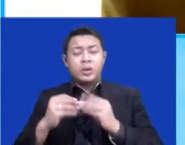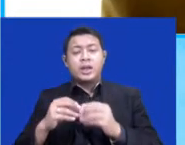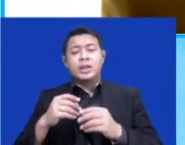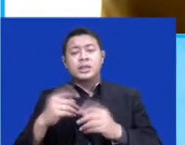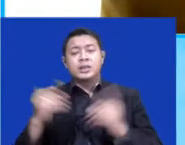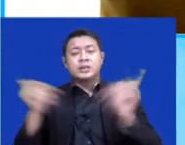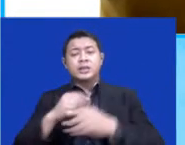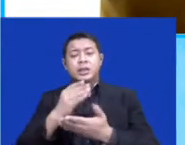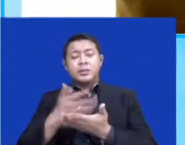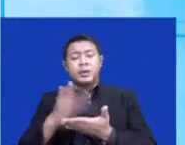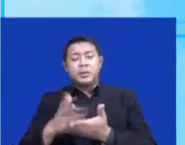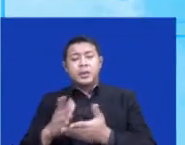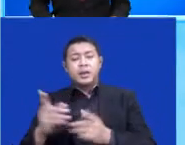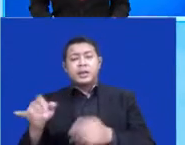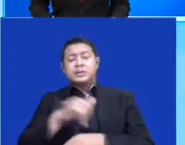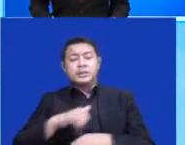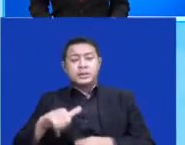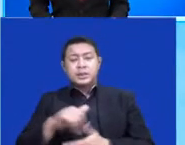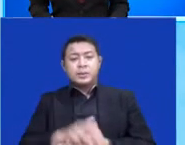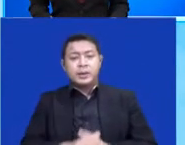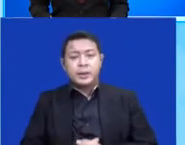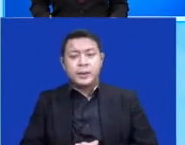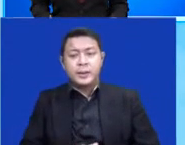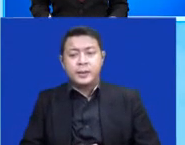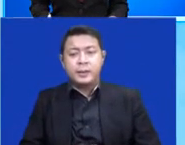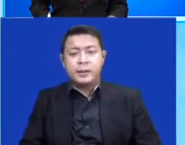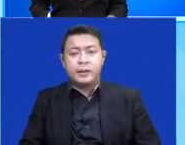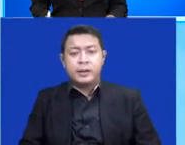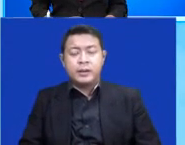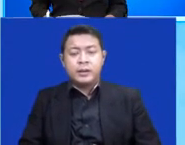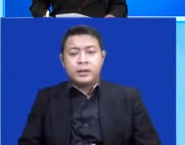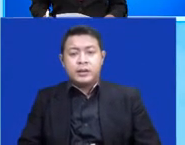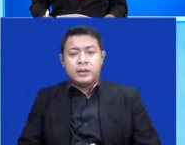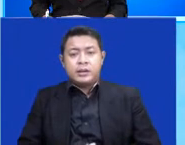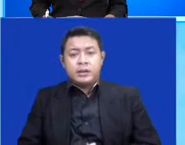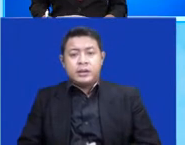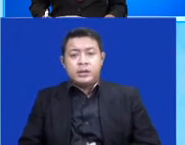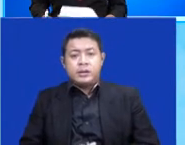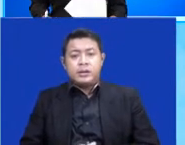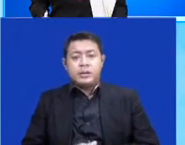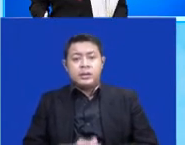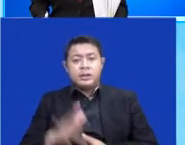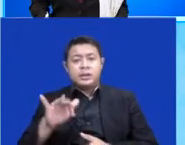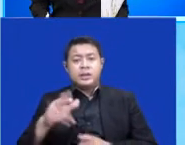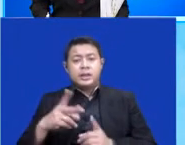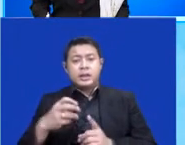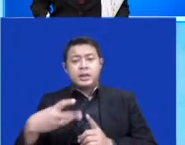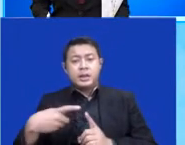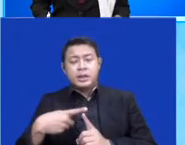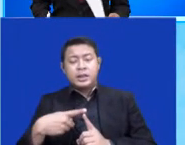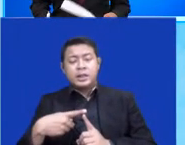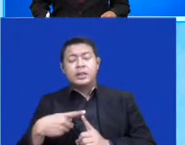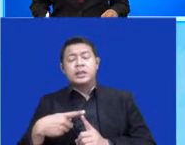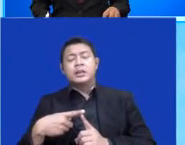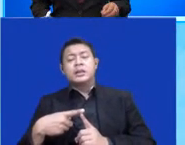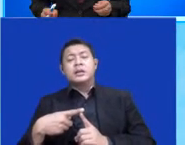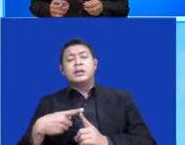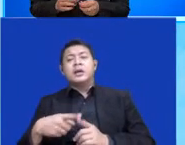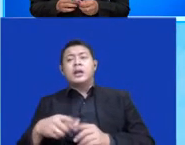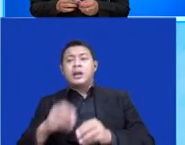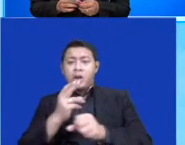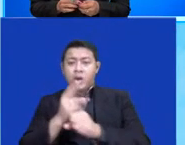itu sesama mereka. Jadi makanya pendekatan di Young Health Program kita ini peer educators. Jadi nanti di